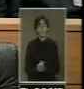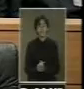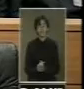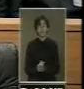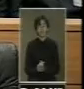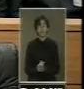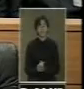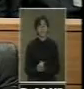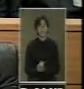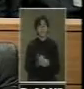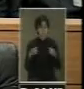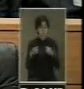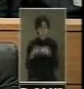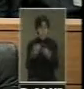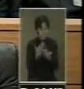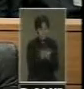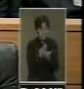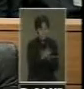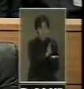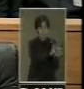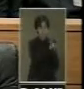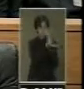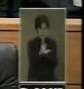ผ่านพรรคการเมืองหนึ่ง